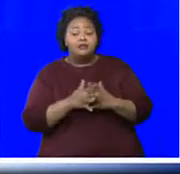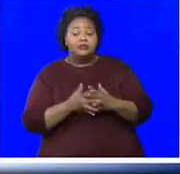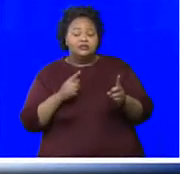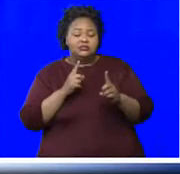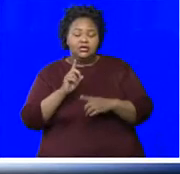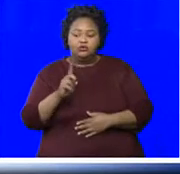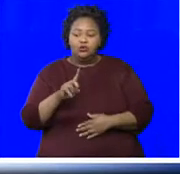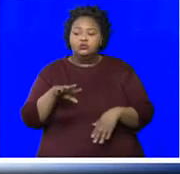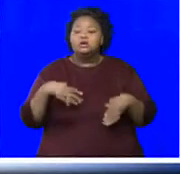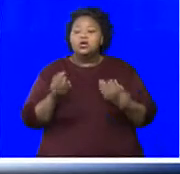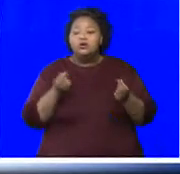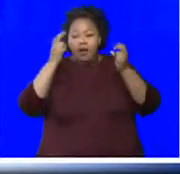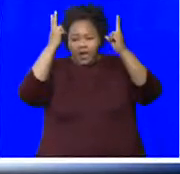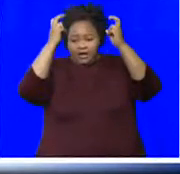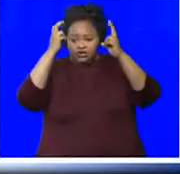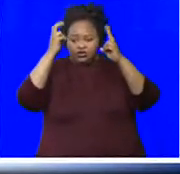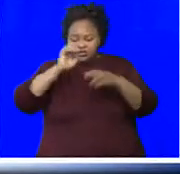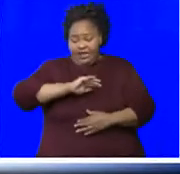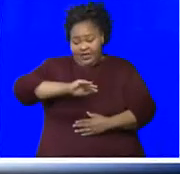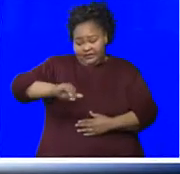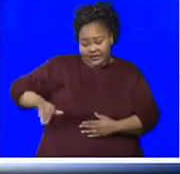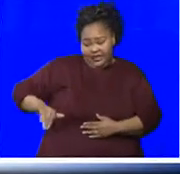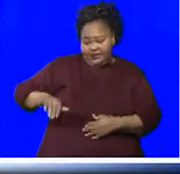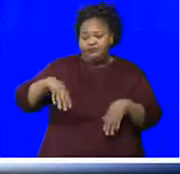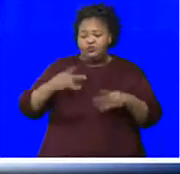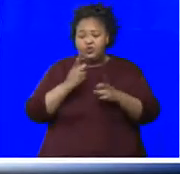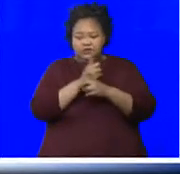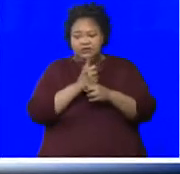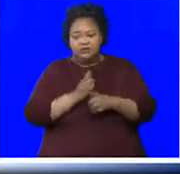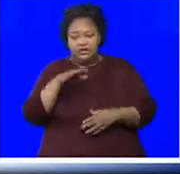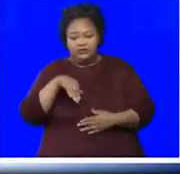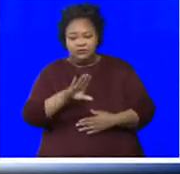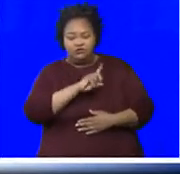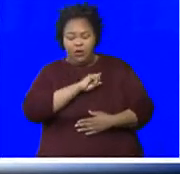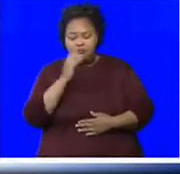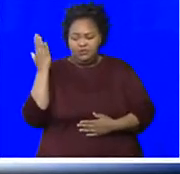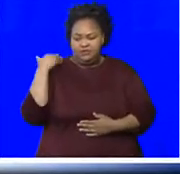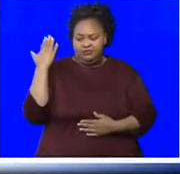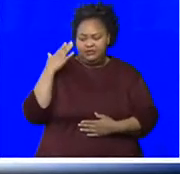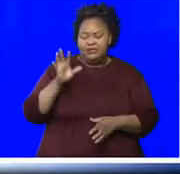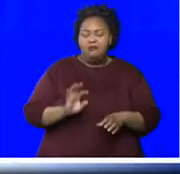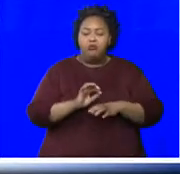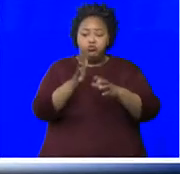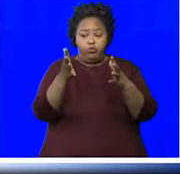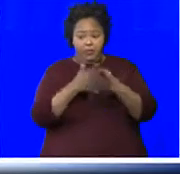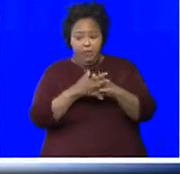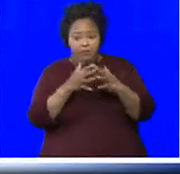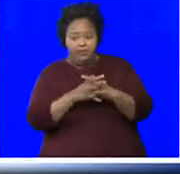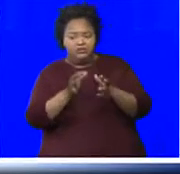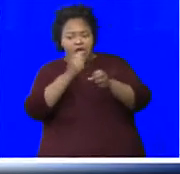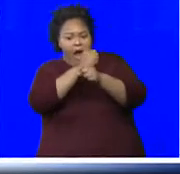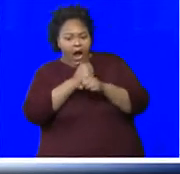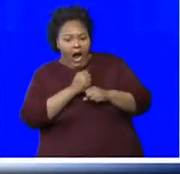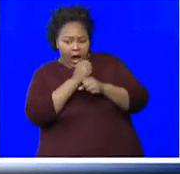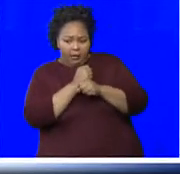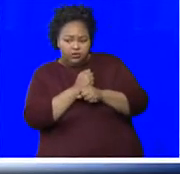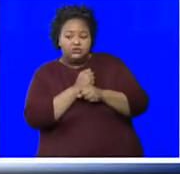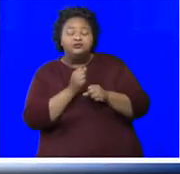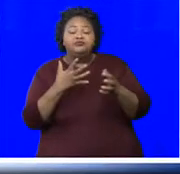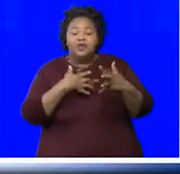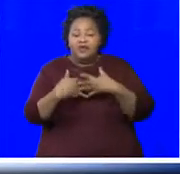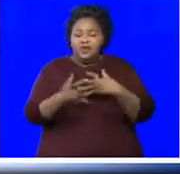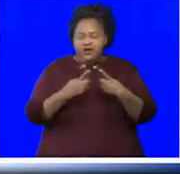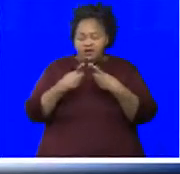sekucala setinkhulumiswano tesigaba sekucala satoke tinkhulumiswano etindzabeni tempahla nekusengiselana aphinze kucetsiswe